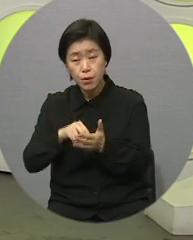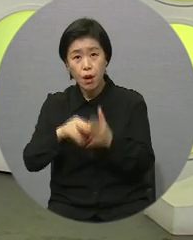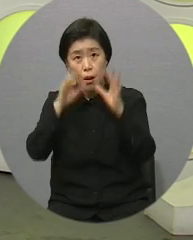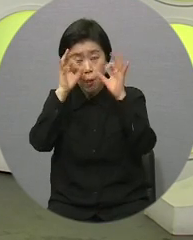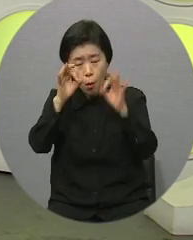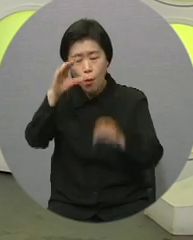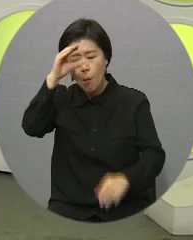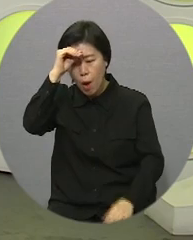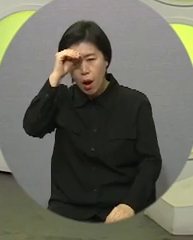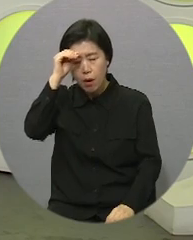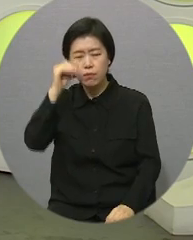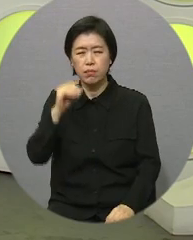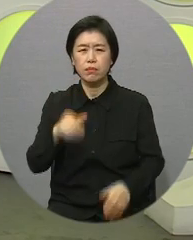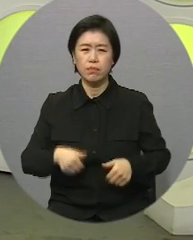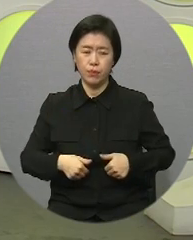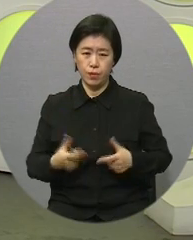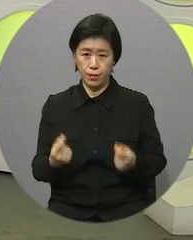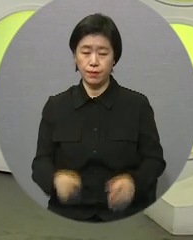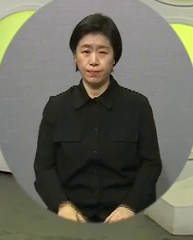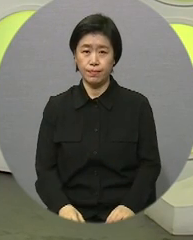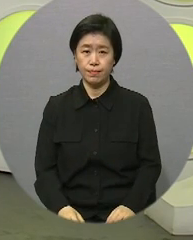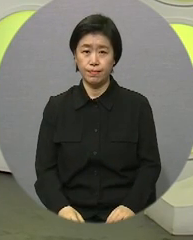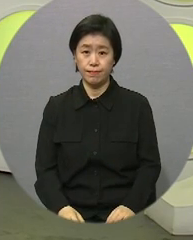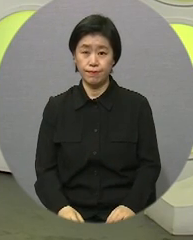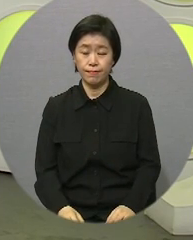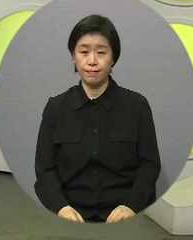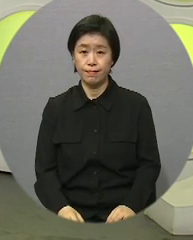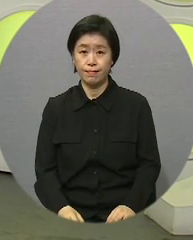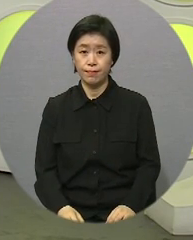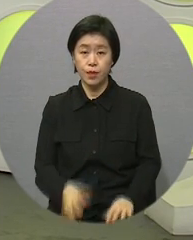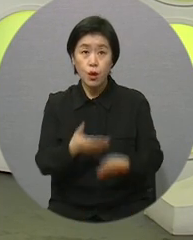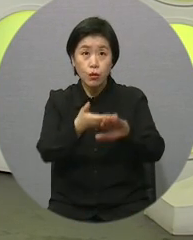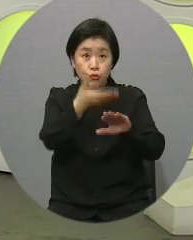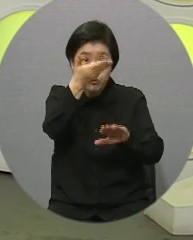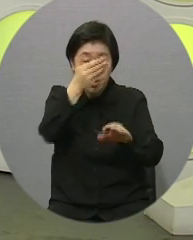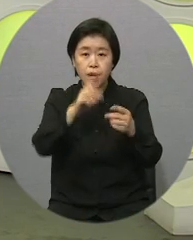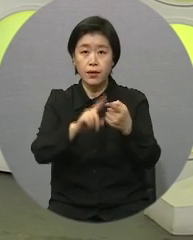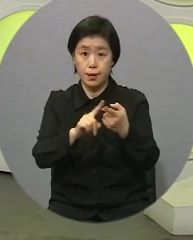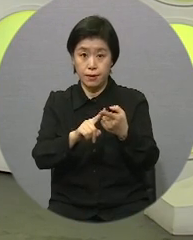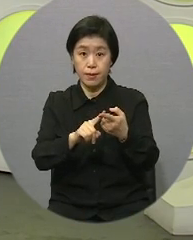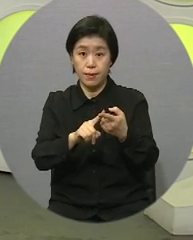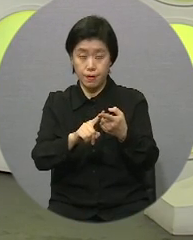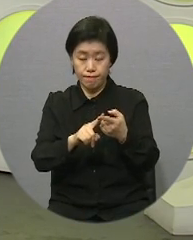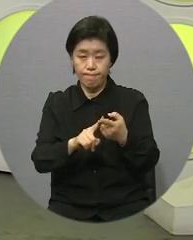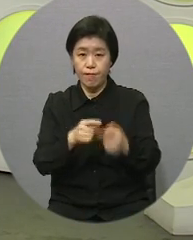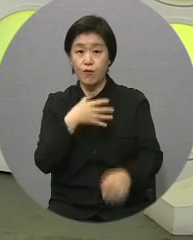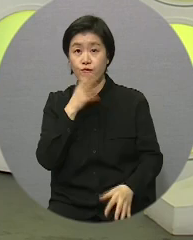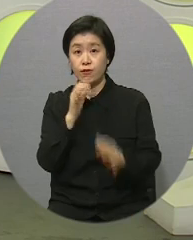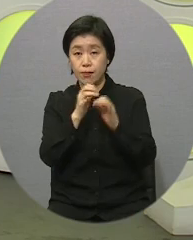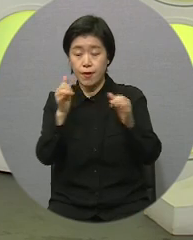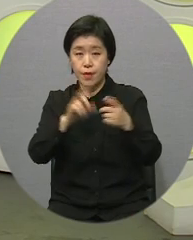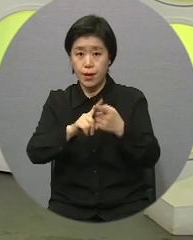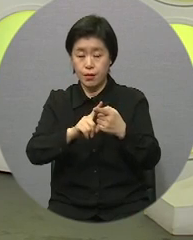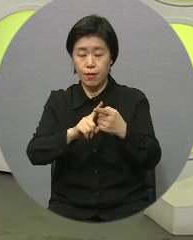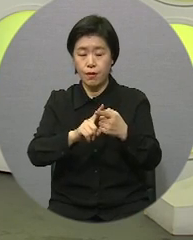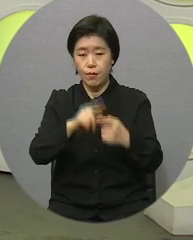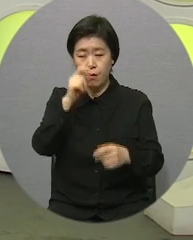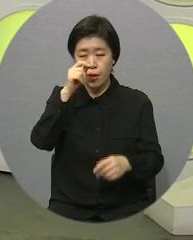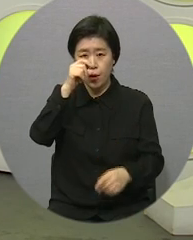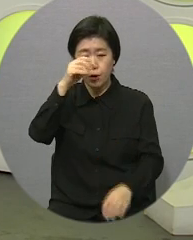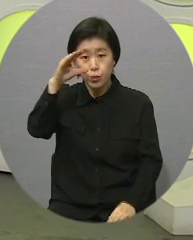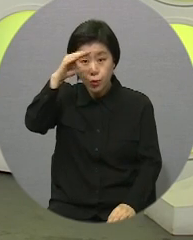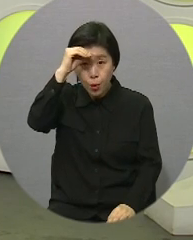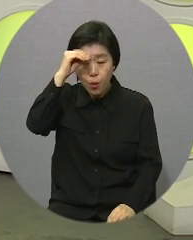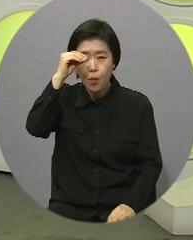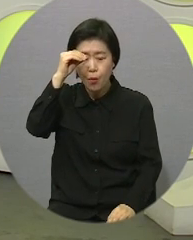알아 줘야 그 후손들의 후손이 또 존경을 하지 그렇죠 지금 우리가이 이